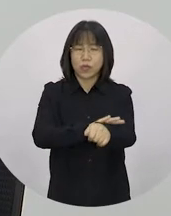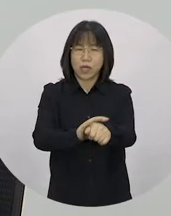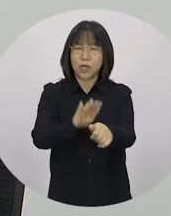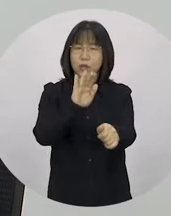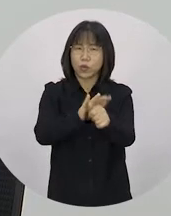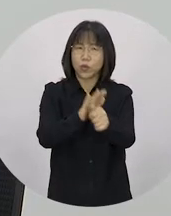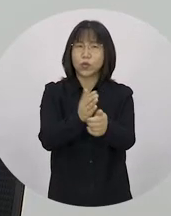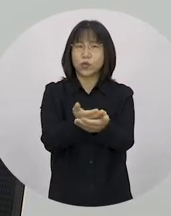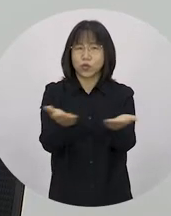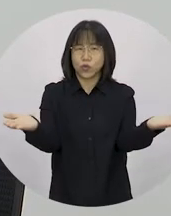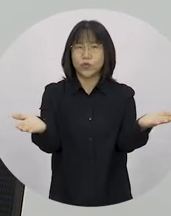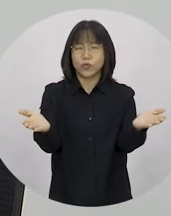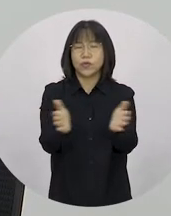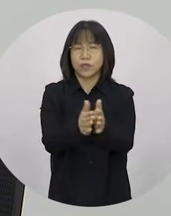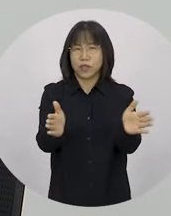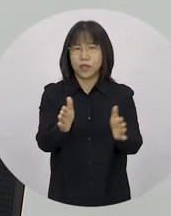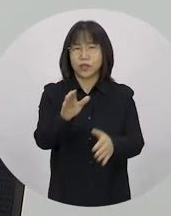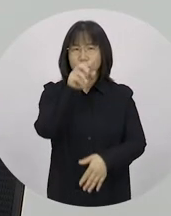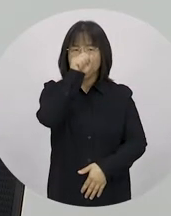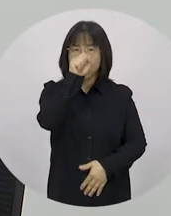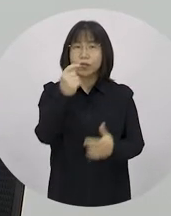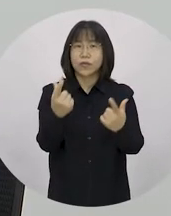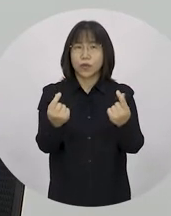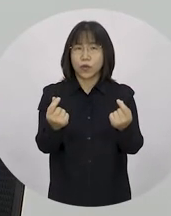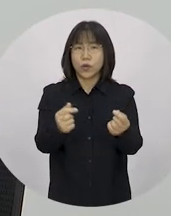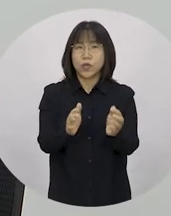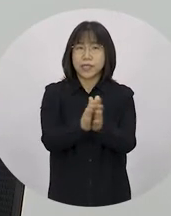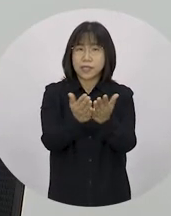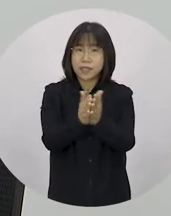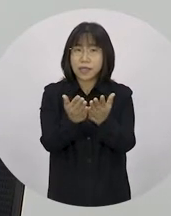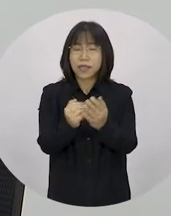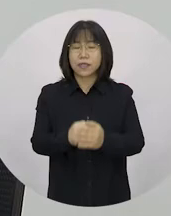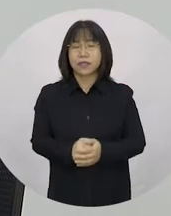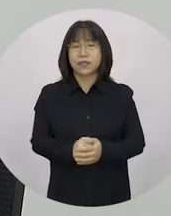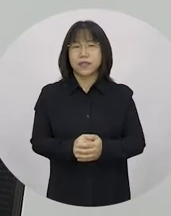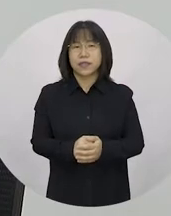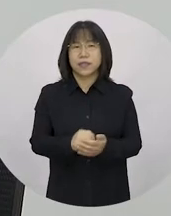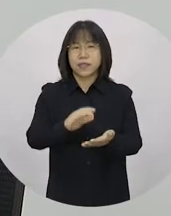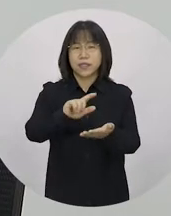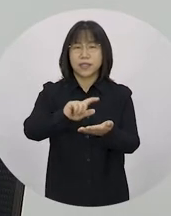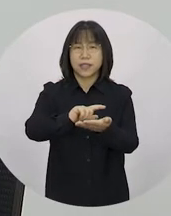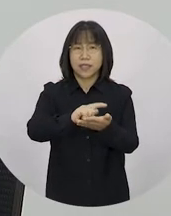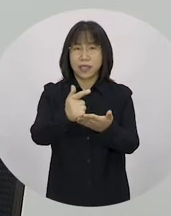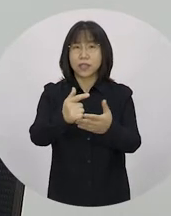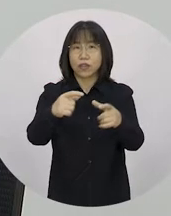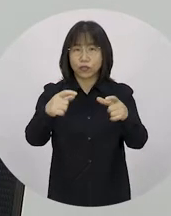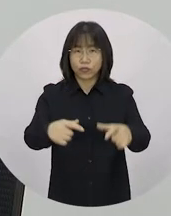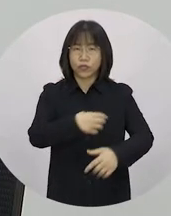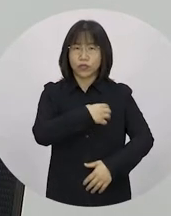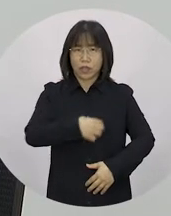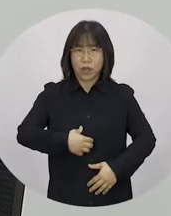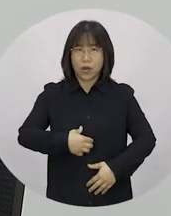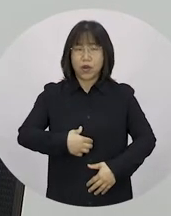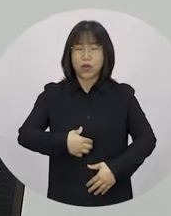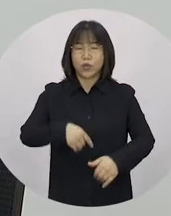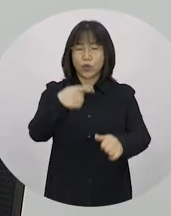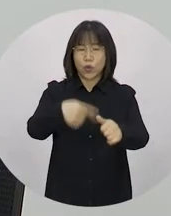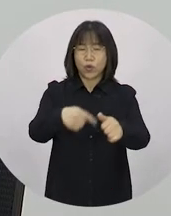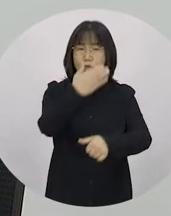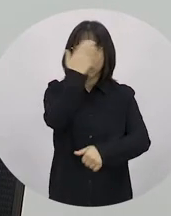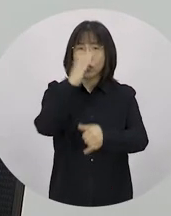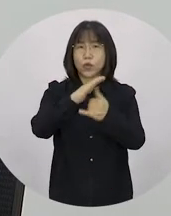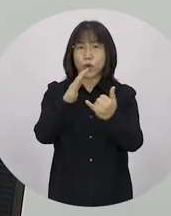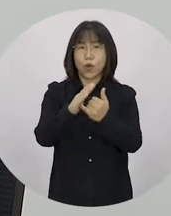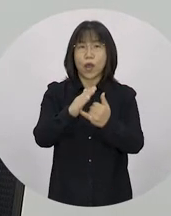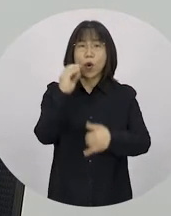도움의 손길을 내밀 수 있는 시작이 되었으면 좋겠습니다 제작된 책자는 강서구청 교육청 소년과 홈페이지에도